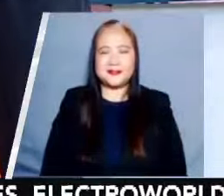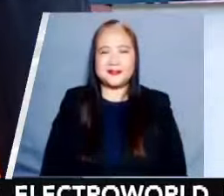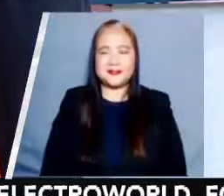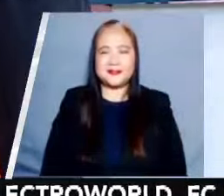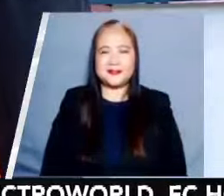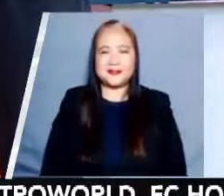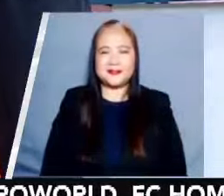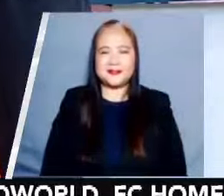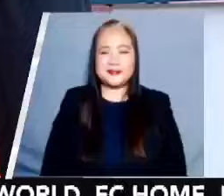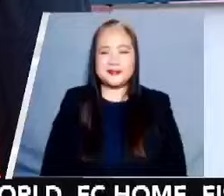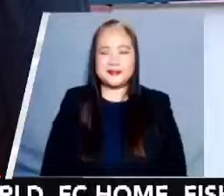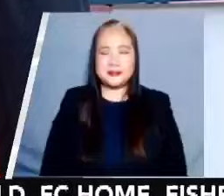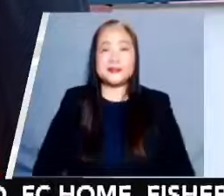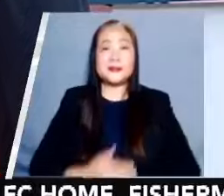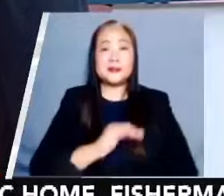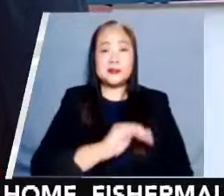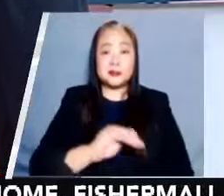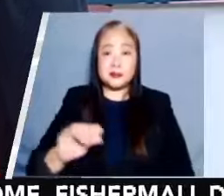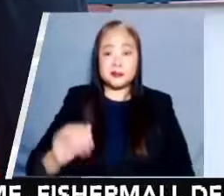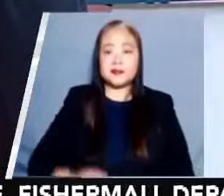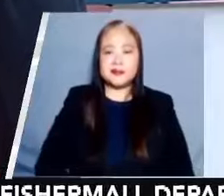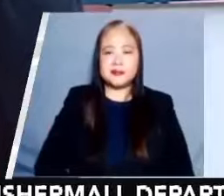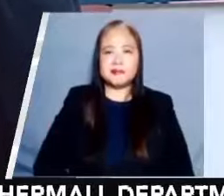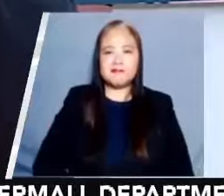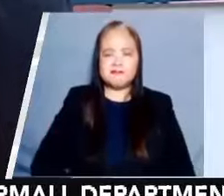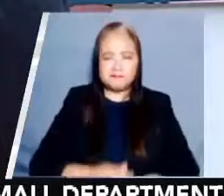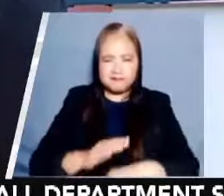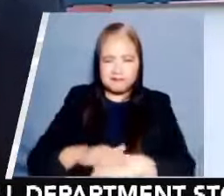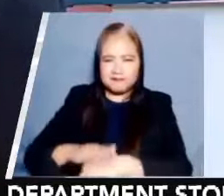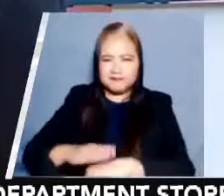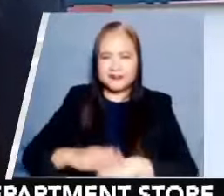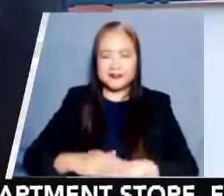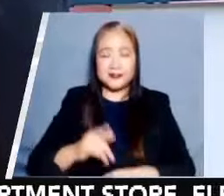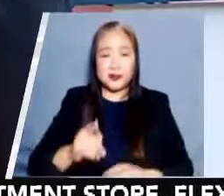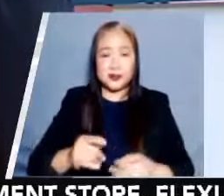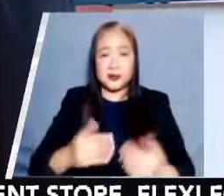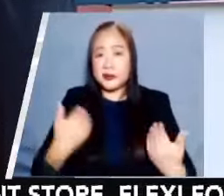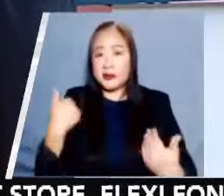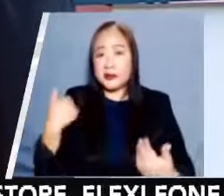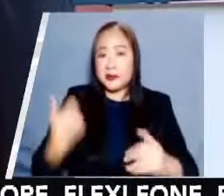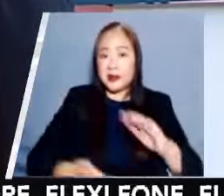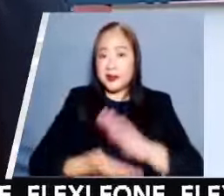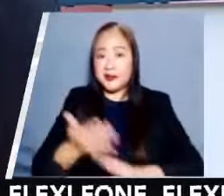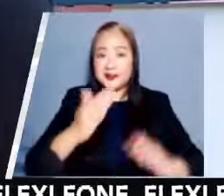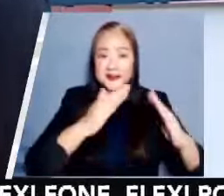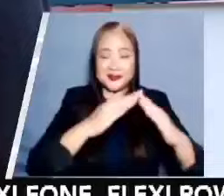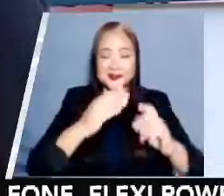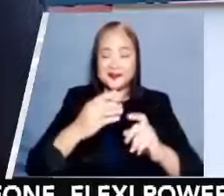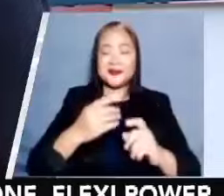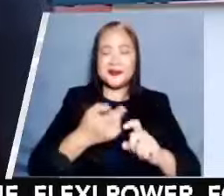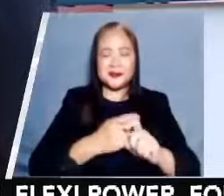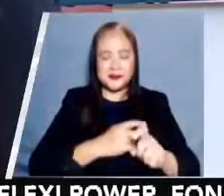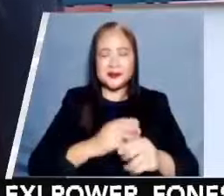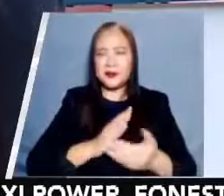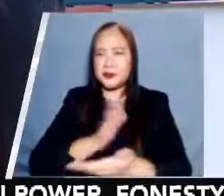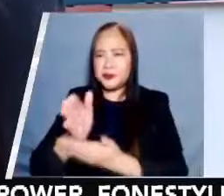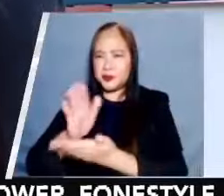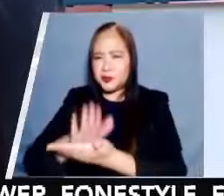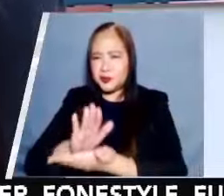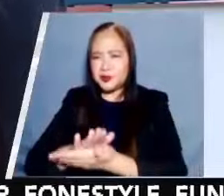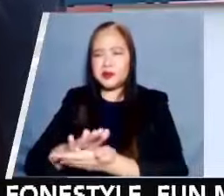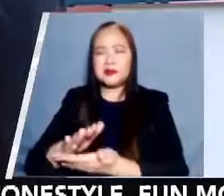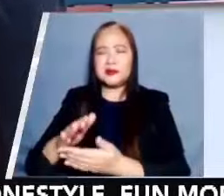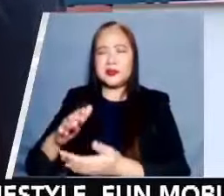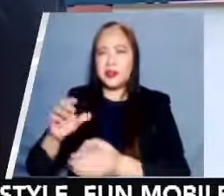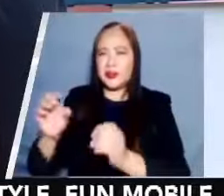Mga puso, onting lambing at paalala lang po. Sa mga alis pala ng bahay, patungo eskwela o trabaho, huwag pong kalimutan magdala ng payong dahil mataas po